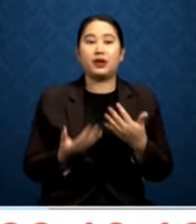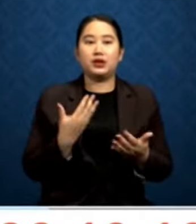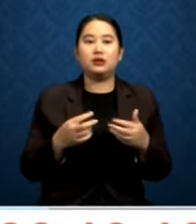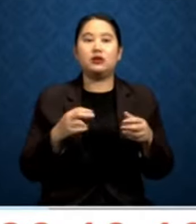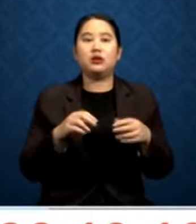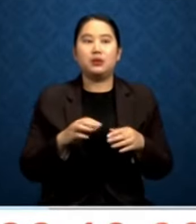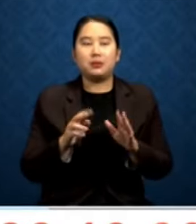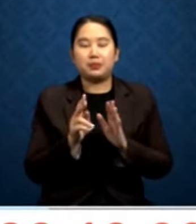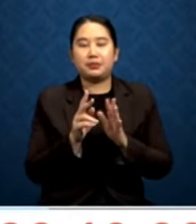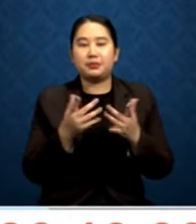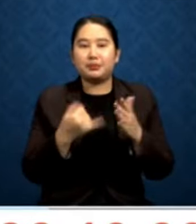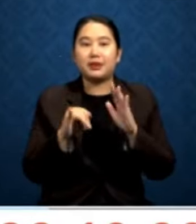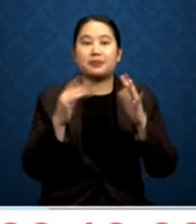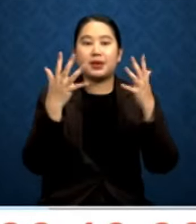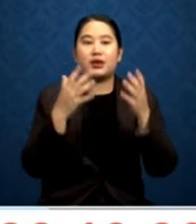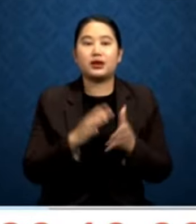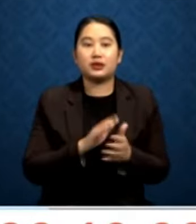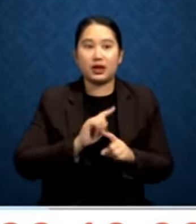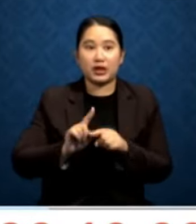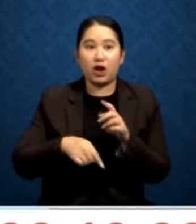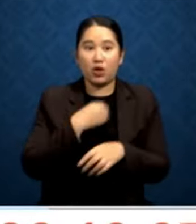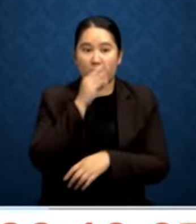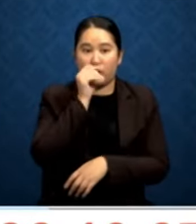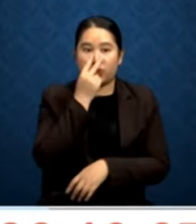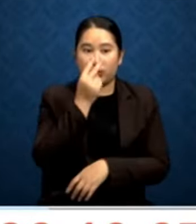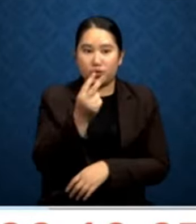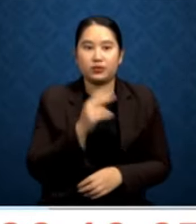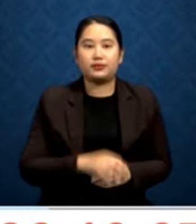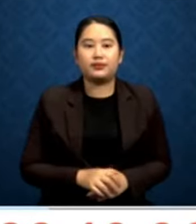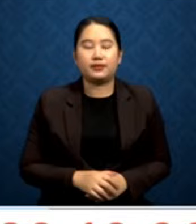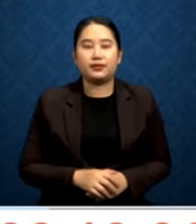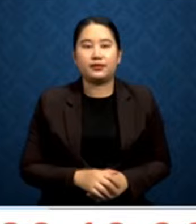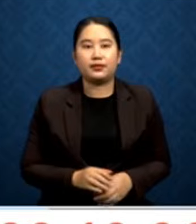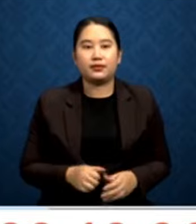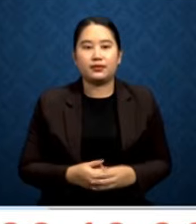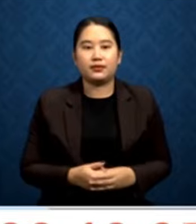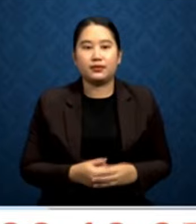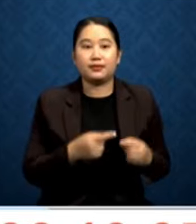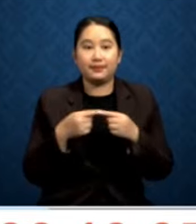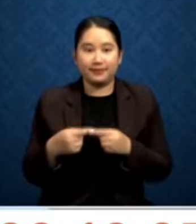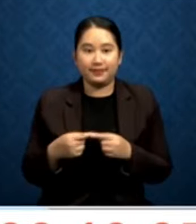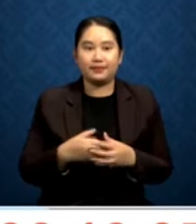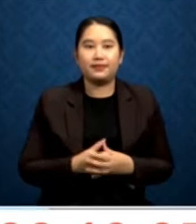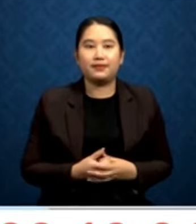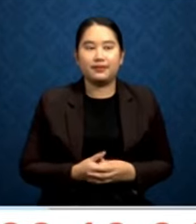ไปนะครับอ่idian ลองมาดูทีราฬ์ สลลัดถดไปเลยครับ